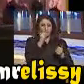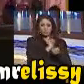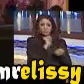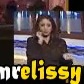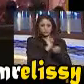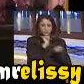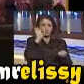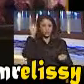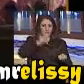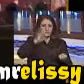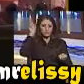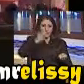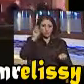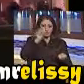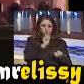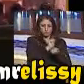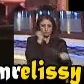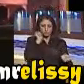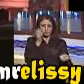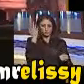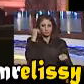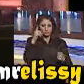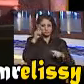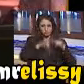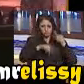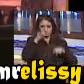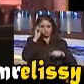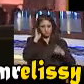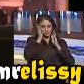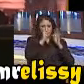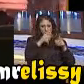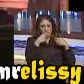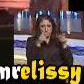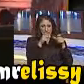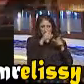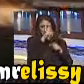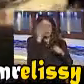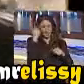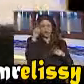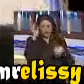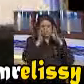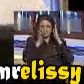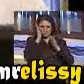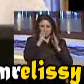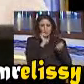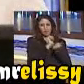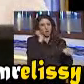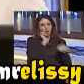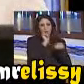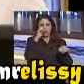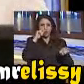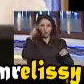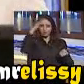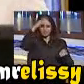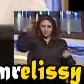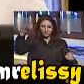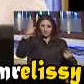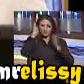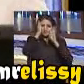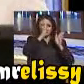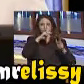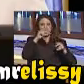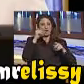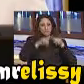سبيل 19 متهما في أحداث اشتباكات محيط قصر الاتحادية. المتحدث باسم القوات